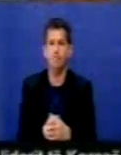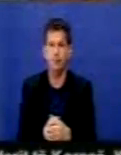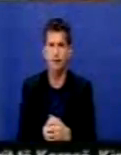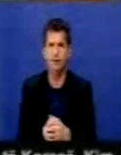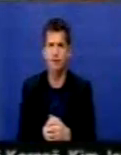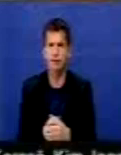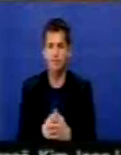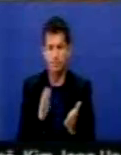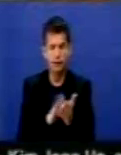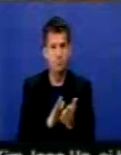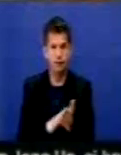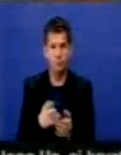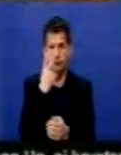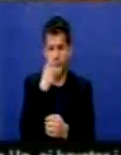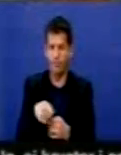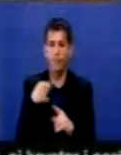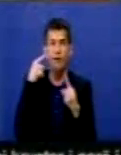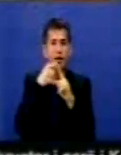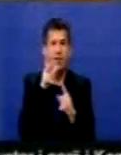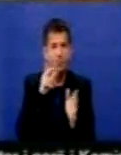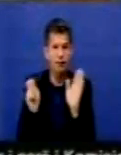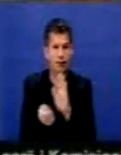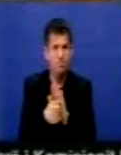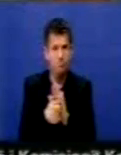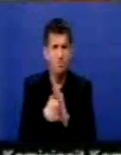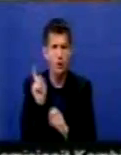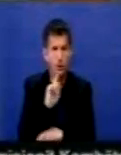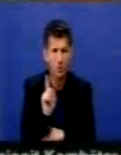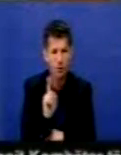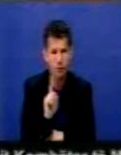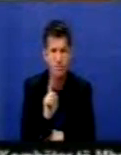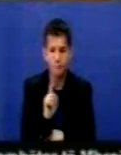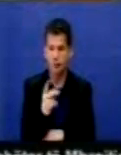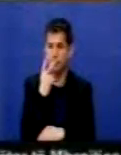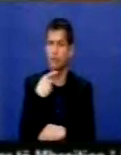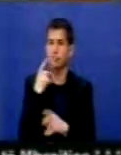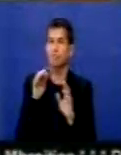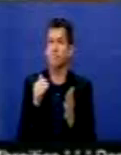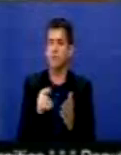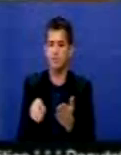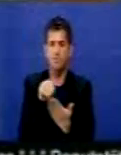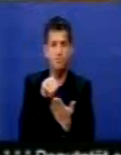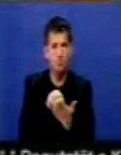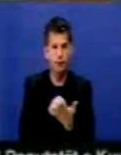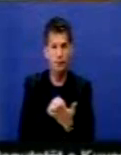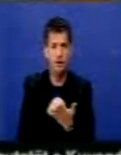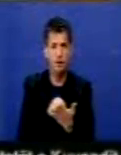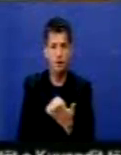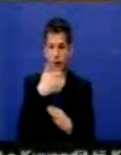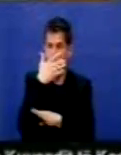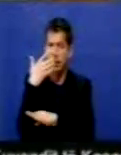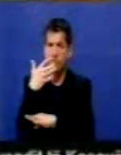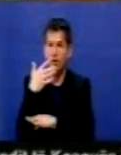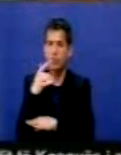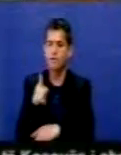nëse në parim nuk do të ishte qëllimi i shitjes së aksioneve të këtyre ndërmarrjeve, duke qenë se do të regjistrohen si shoqëri aksionare, ato